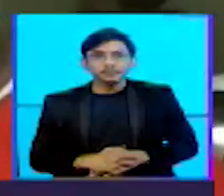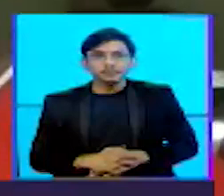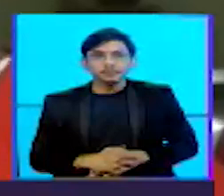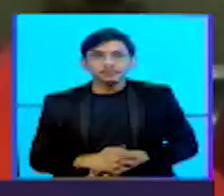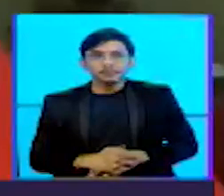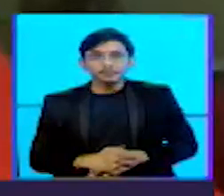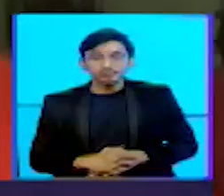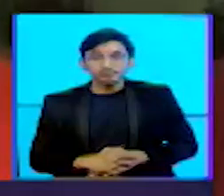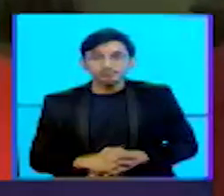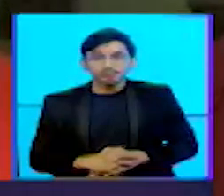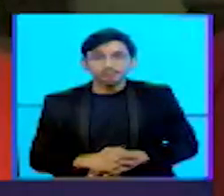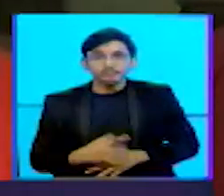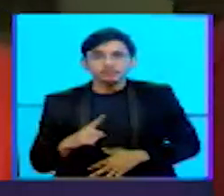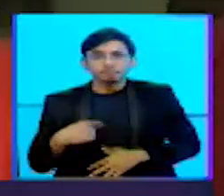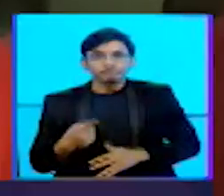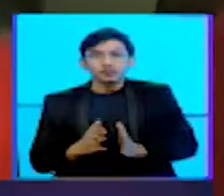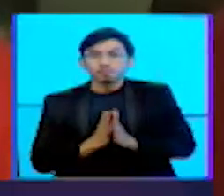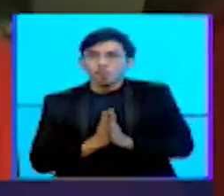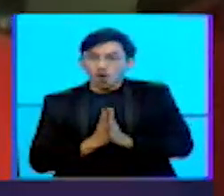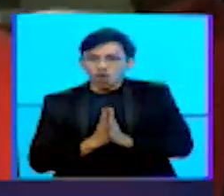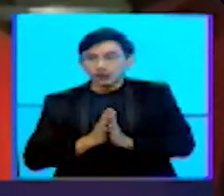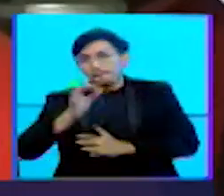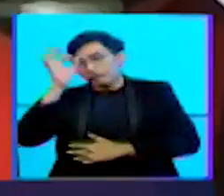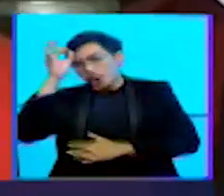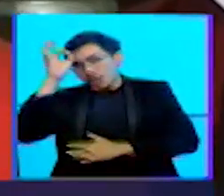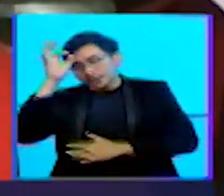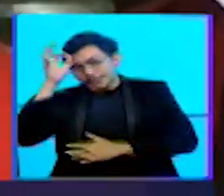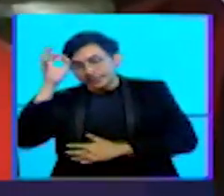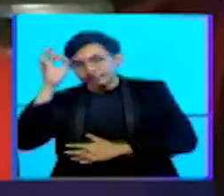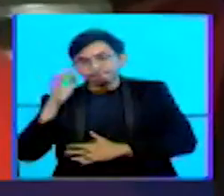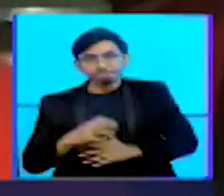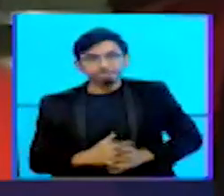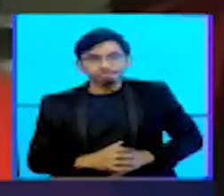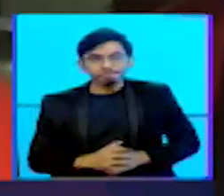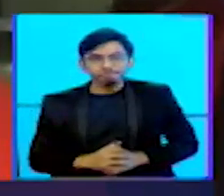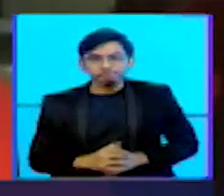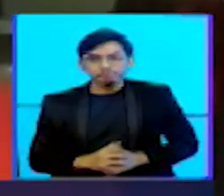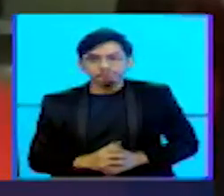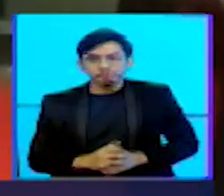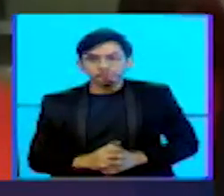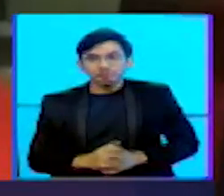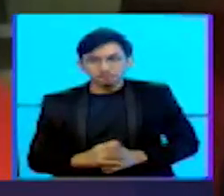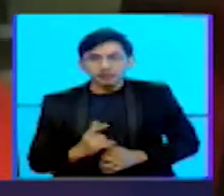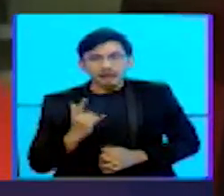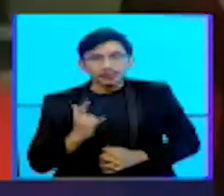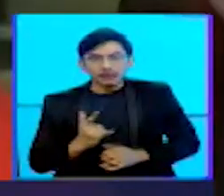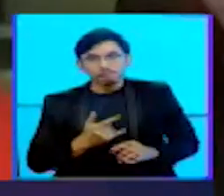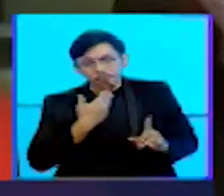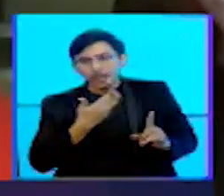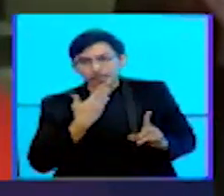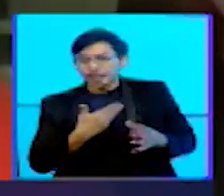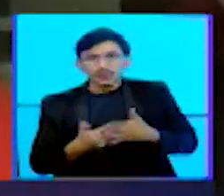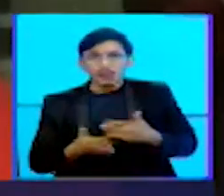memohon kepada pihak kepolisian agar tetap dijalankan restoratif justice sesuai dengan SE nomor 2 garing 11